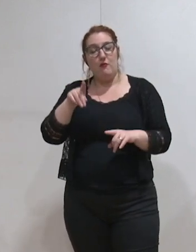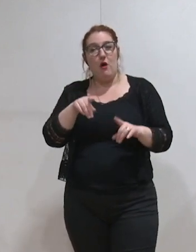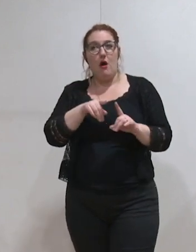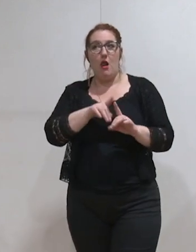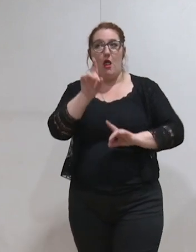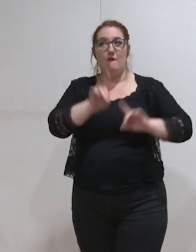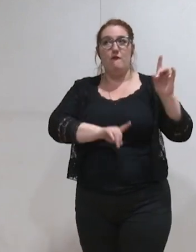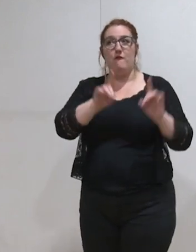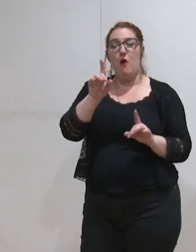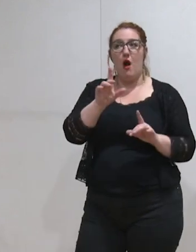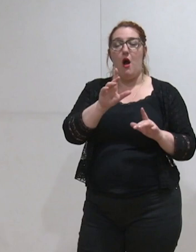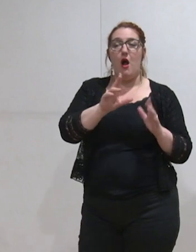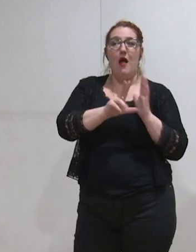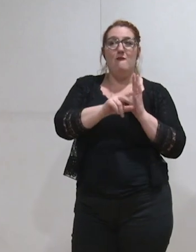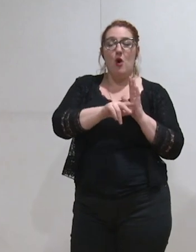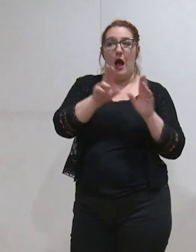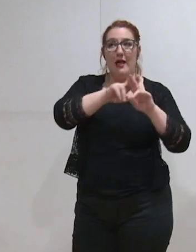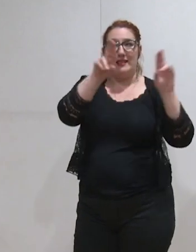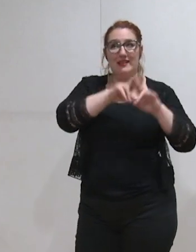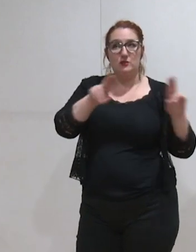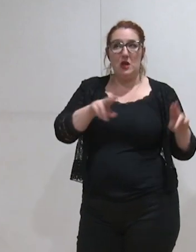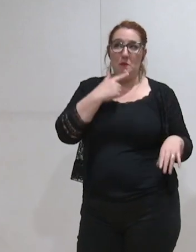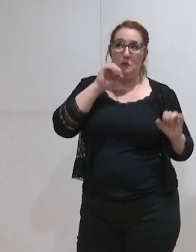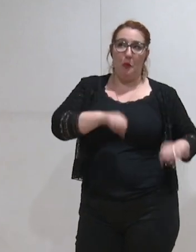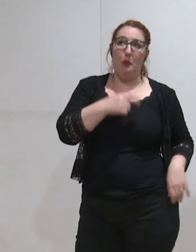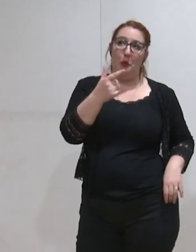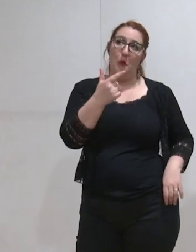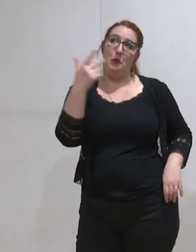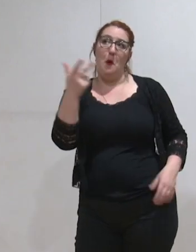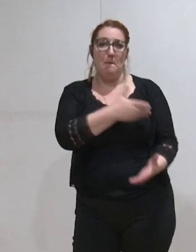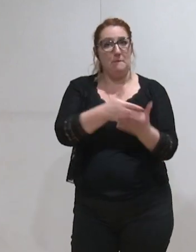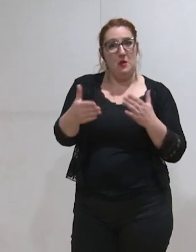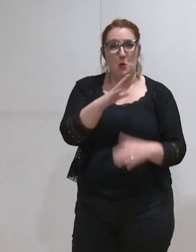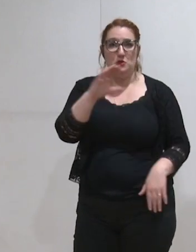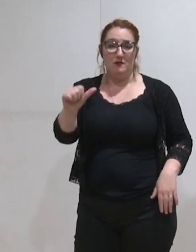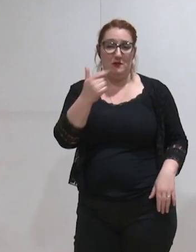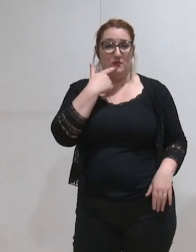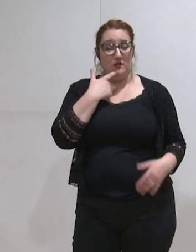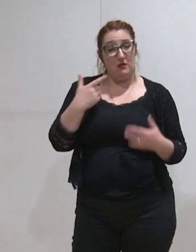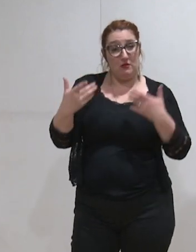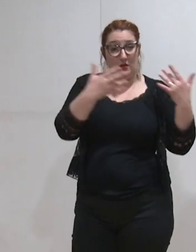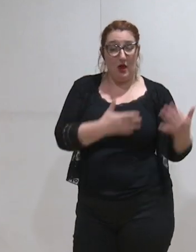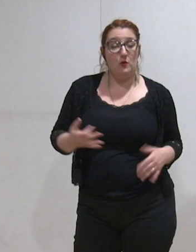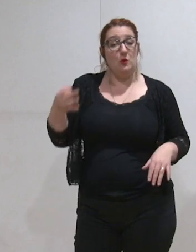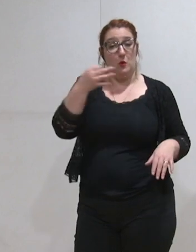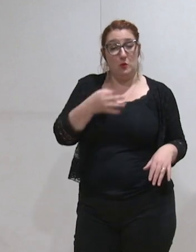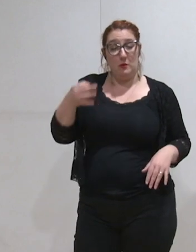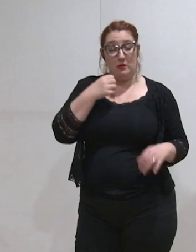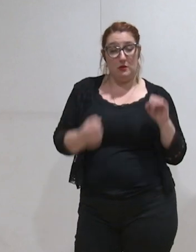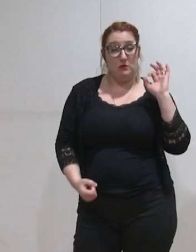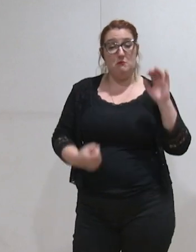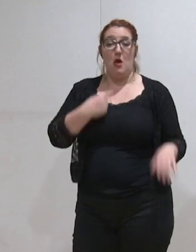5 voire 3 millions de chiffres d'affaires donc non seulement nous perdons mécaniquement 2 millions de chiffres plus de 2 millions de chiff